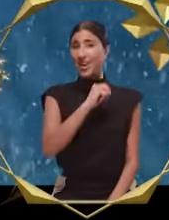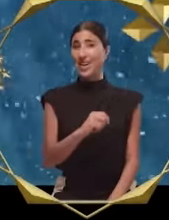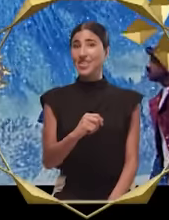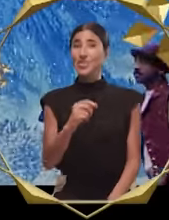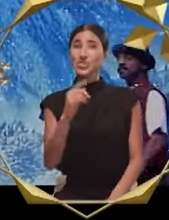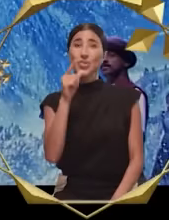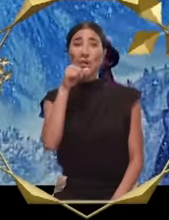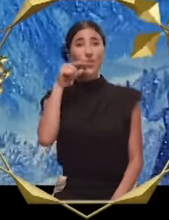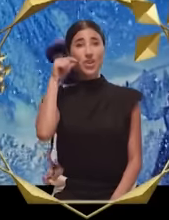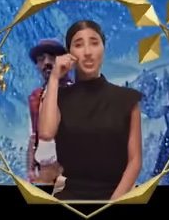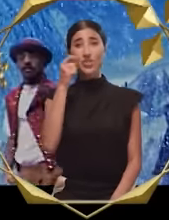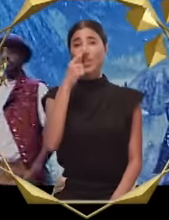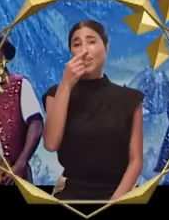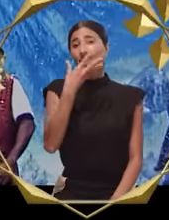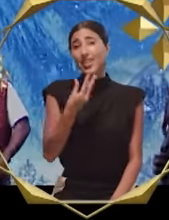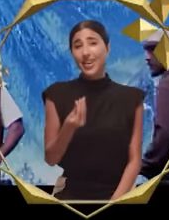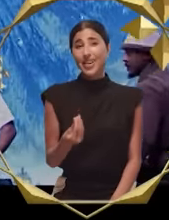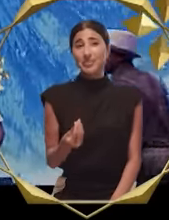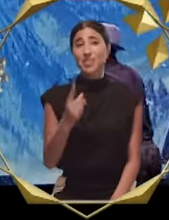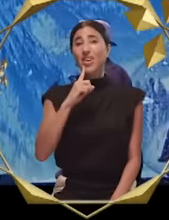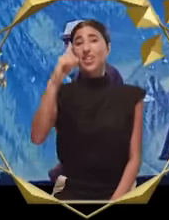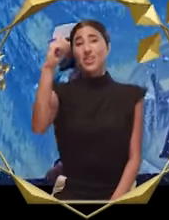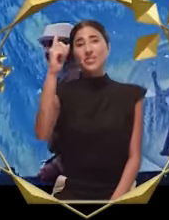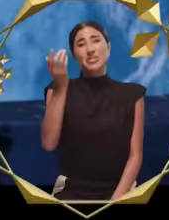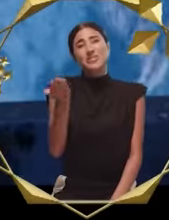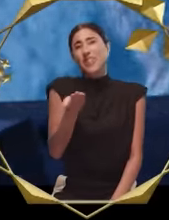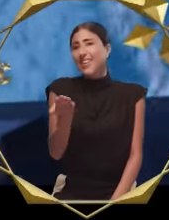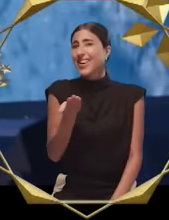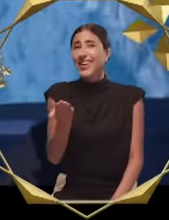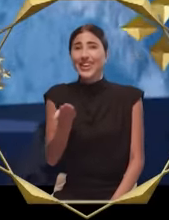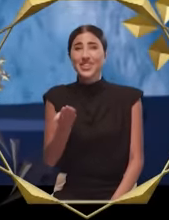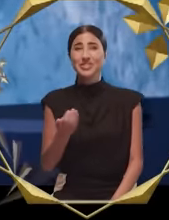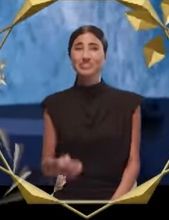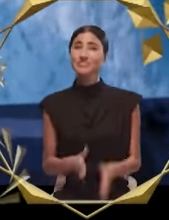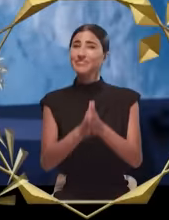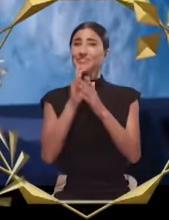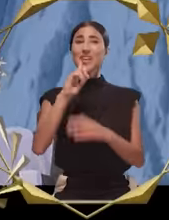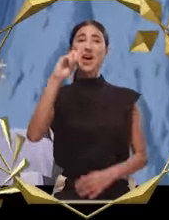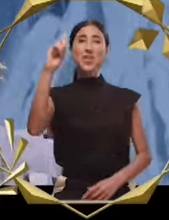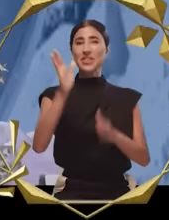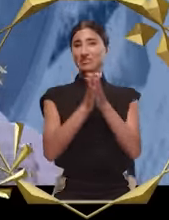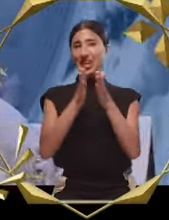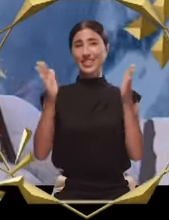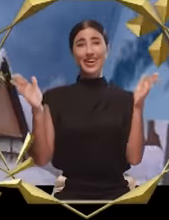لولا. رجل طيب لولا أنه فقير،